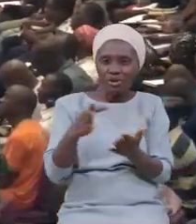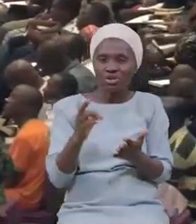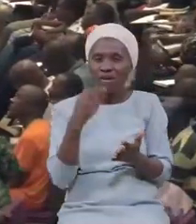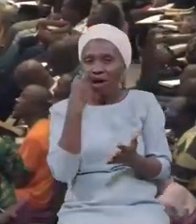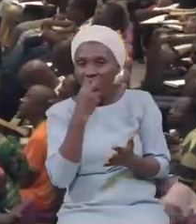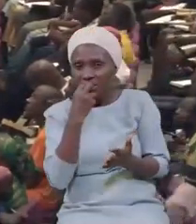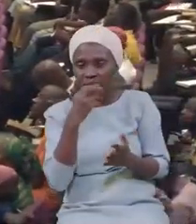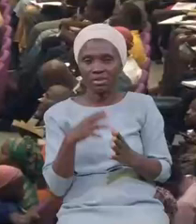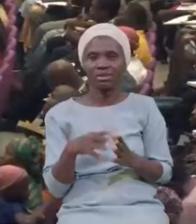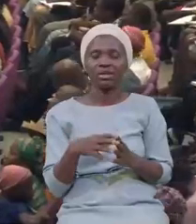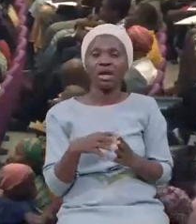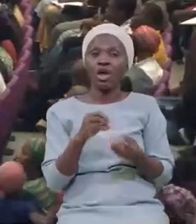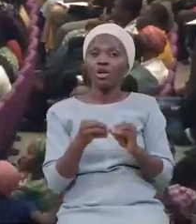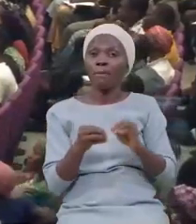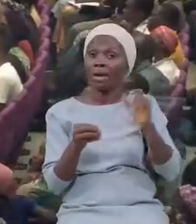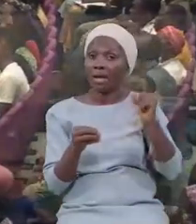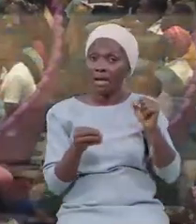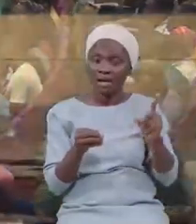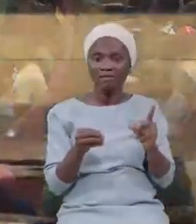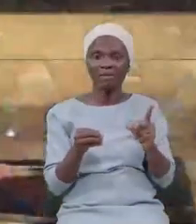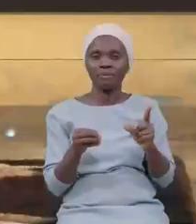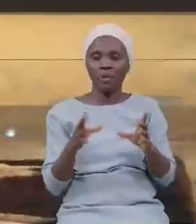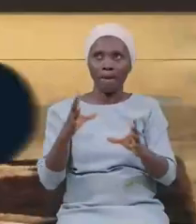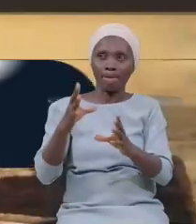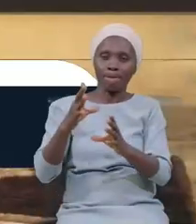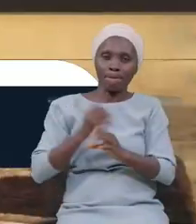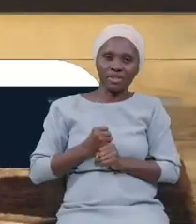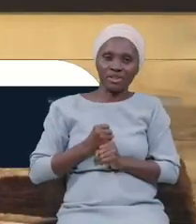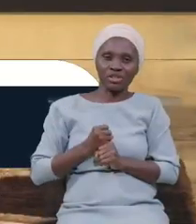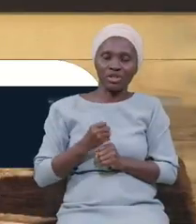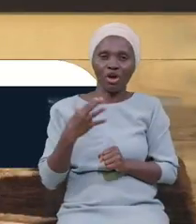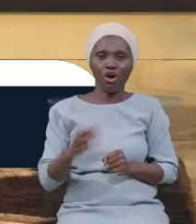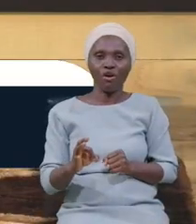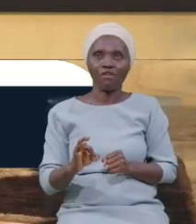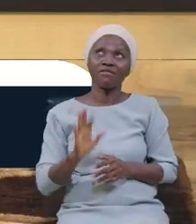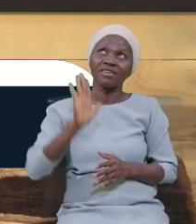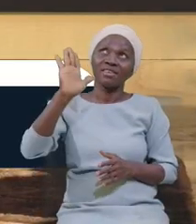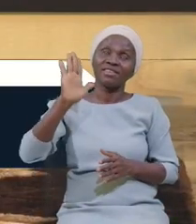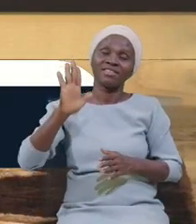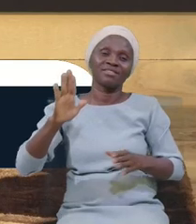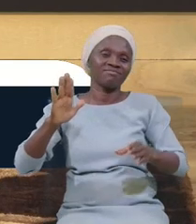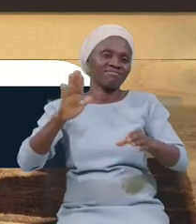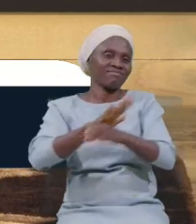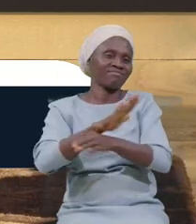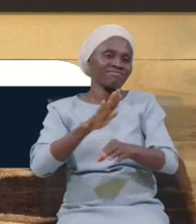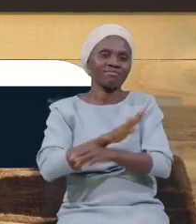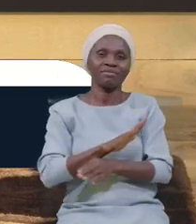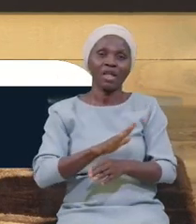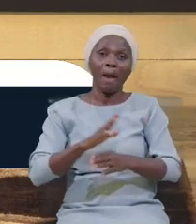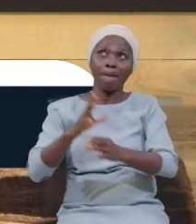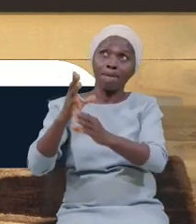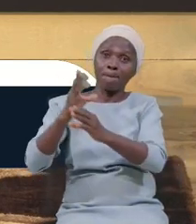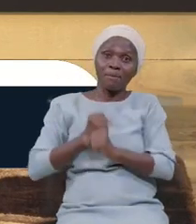La purification de la parole. Numéro 11. La possession de sa suffisance. La